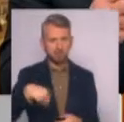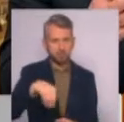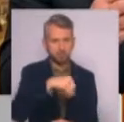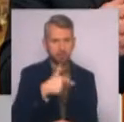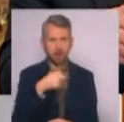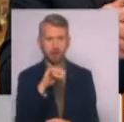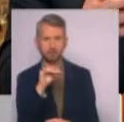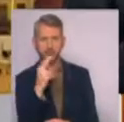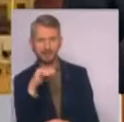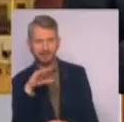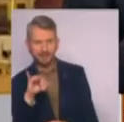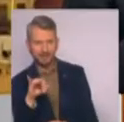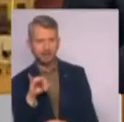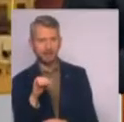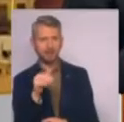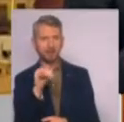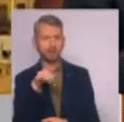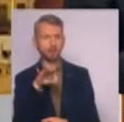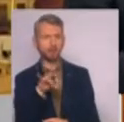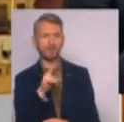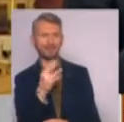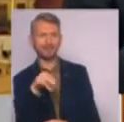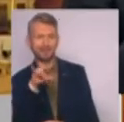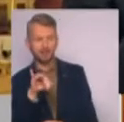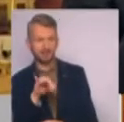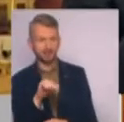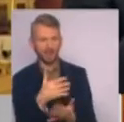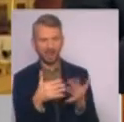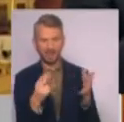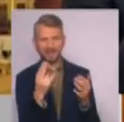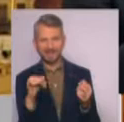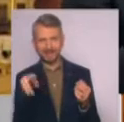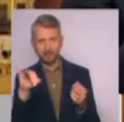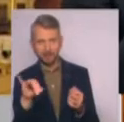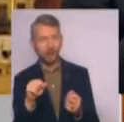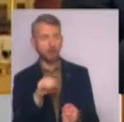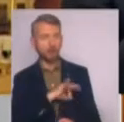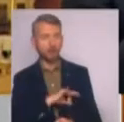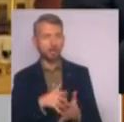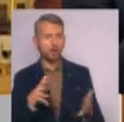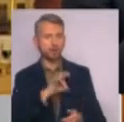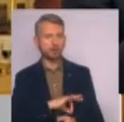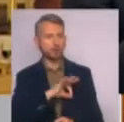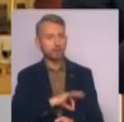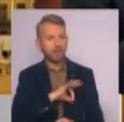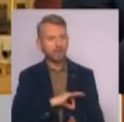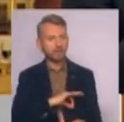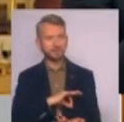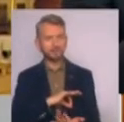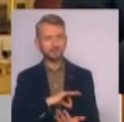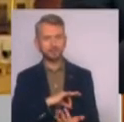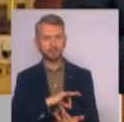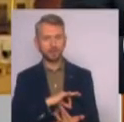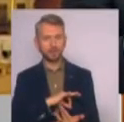гербіциди, фітонциди і все і інші циди, а і застосування, широке застосування, ну,